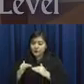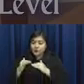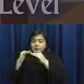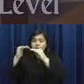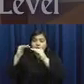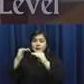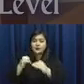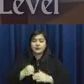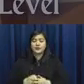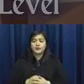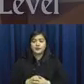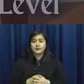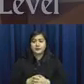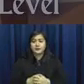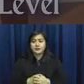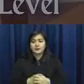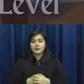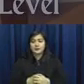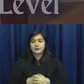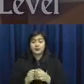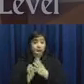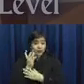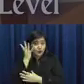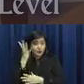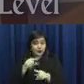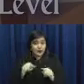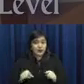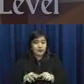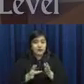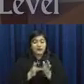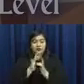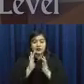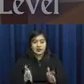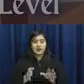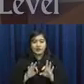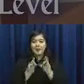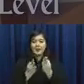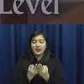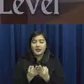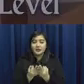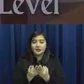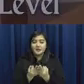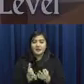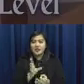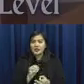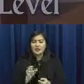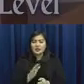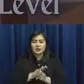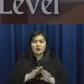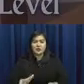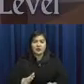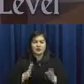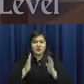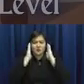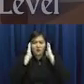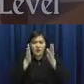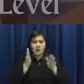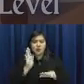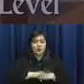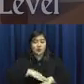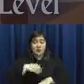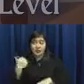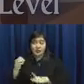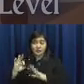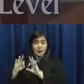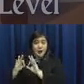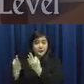sa panibagong level ng paglago bilang isang Kristiyanong pamilya. And huwag po tayong lumingon sa ibang tao o sino po magdadala